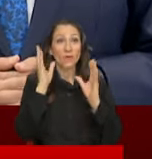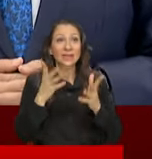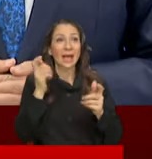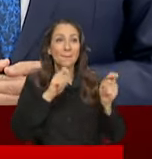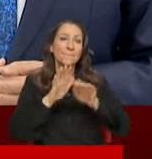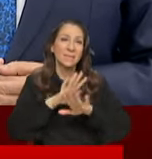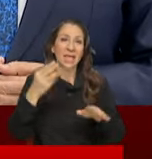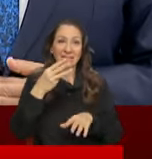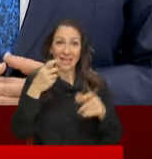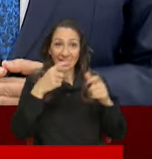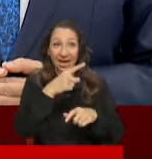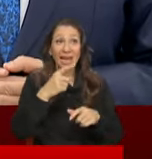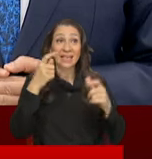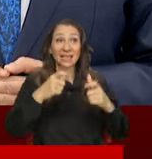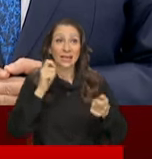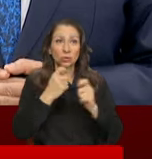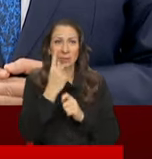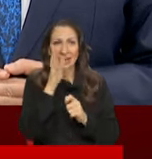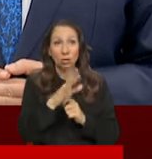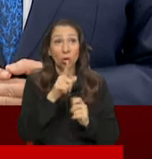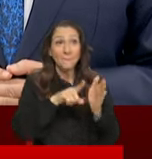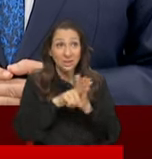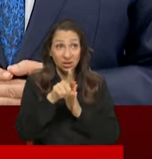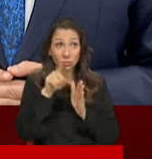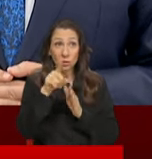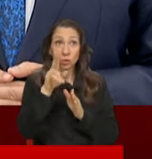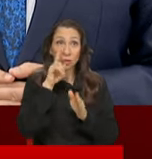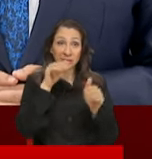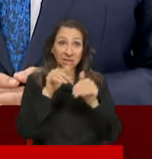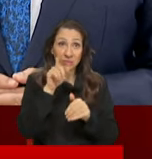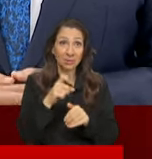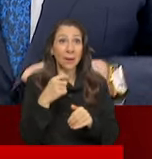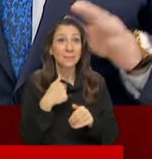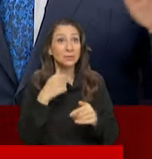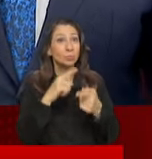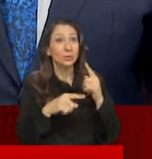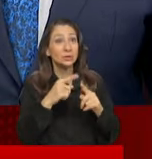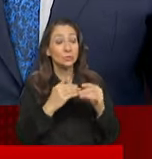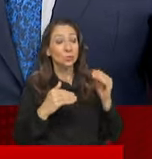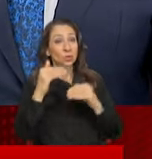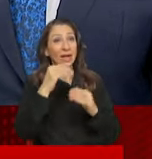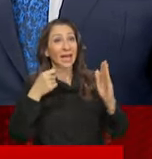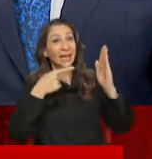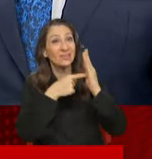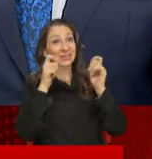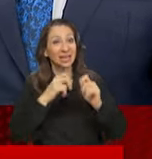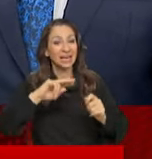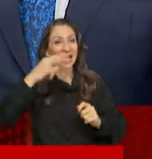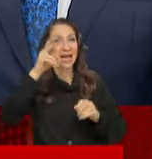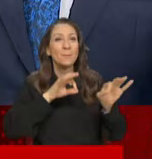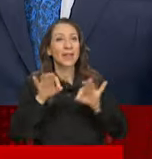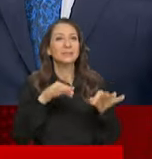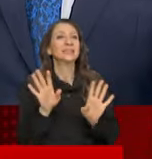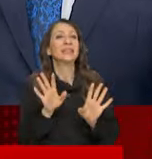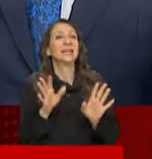yaptım Esenlerde kentsel dönüşüm kaldı dedi onu da başarırsanız bu da sizin son seçiminiz mi Biz siyaseti yüksek idealler için yaparız kariyer planlaması için